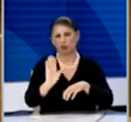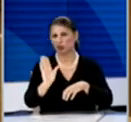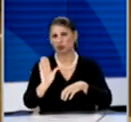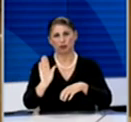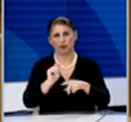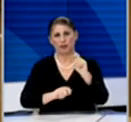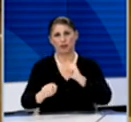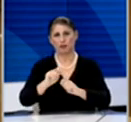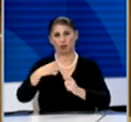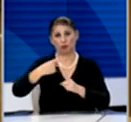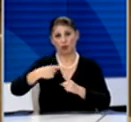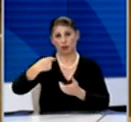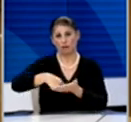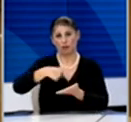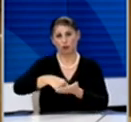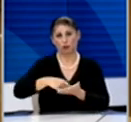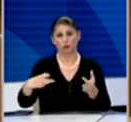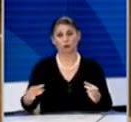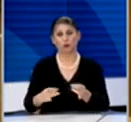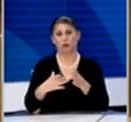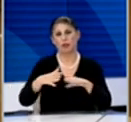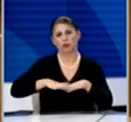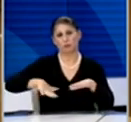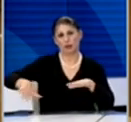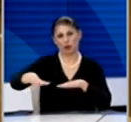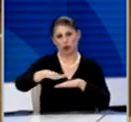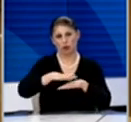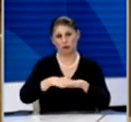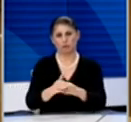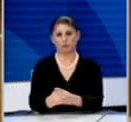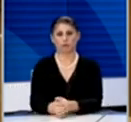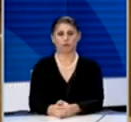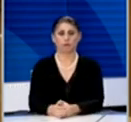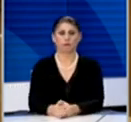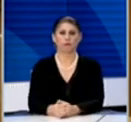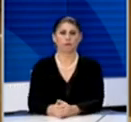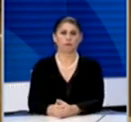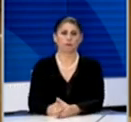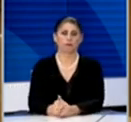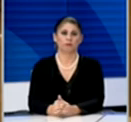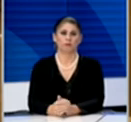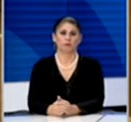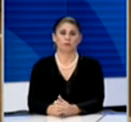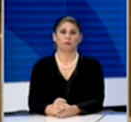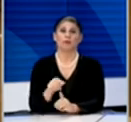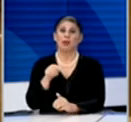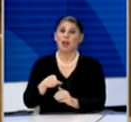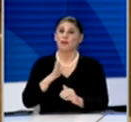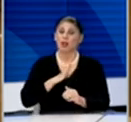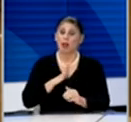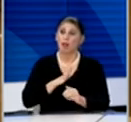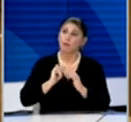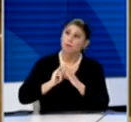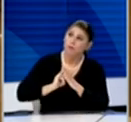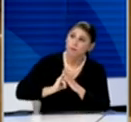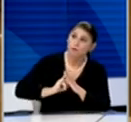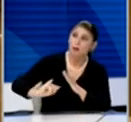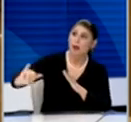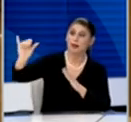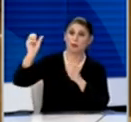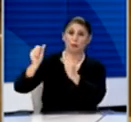για τους έλληνες φορολογούμενους τουλάχιστον της περιοχής αυτοί οι ακρίτες μας είναι το τοίχος